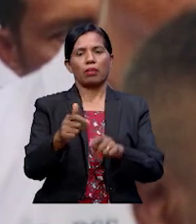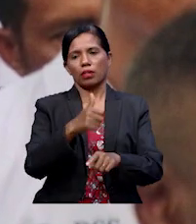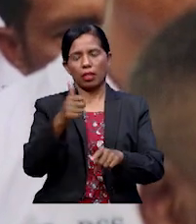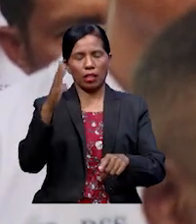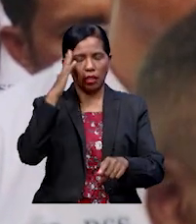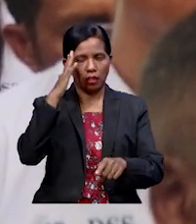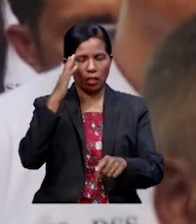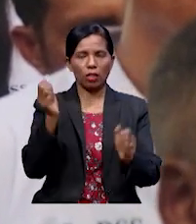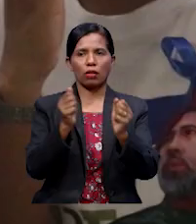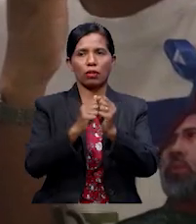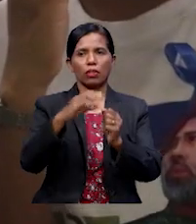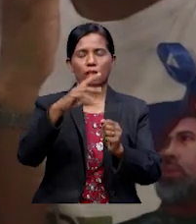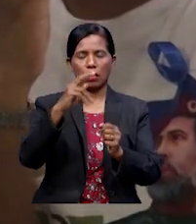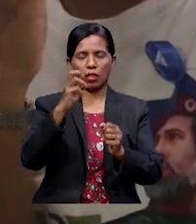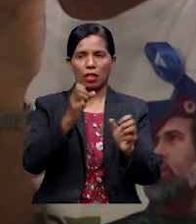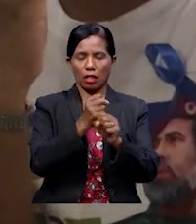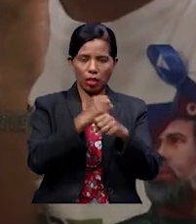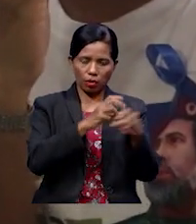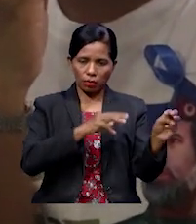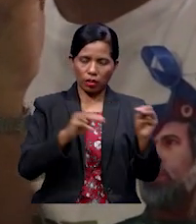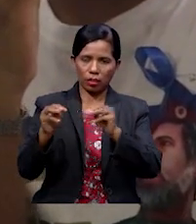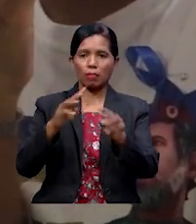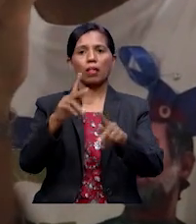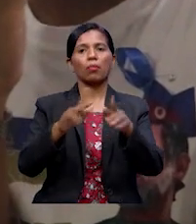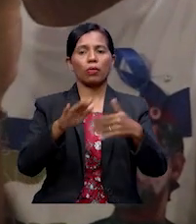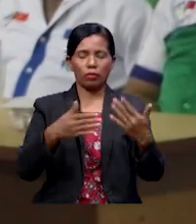ho senerte makbele hal mudansa ba povene moris.